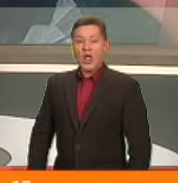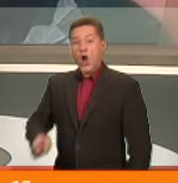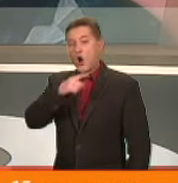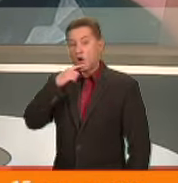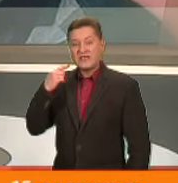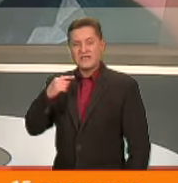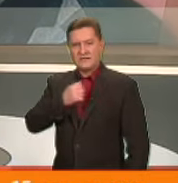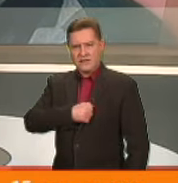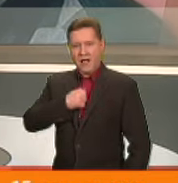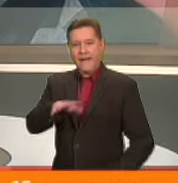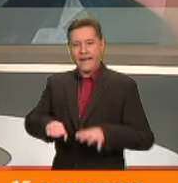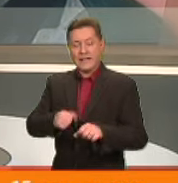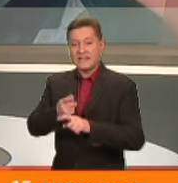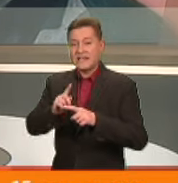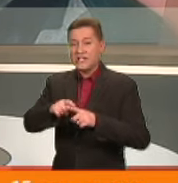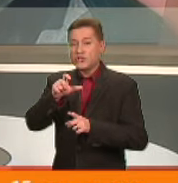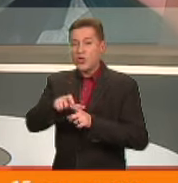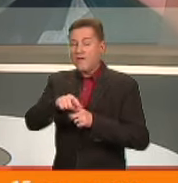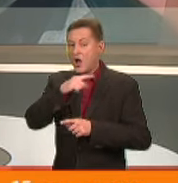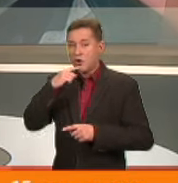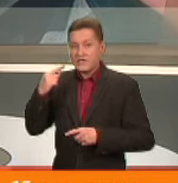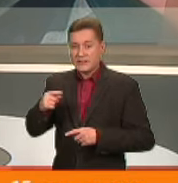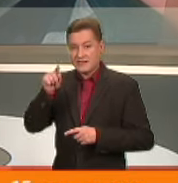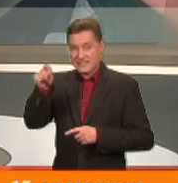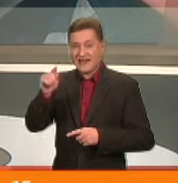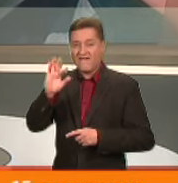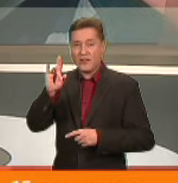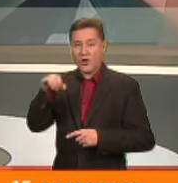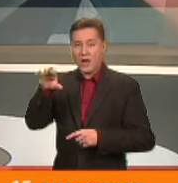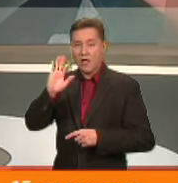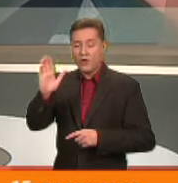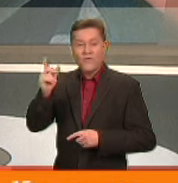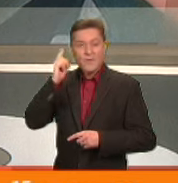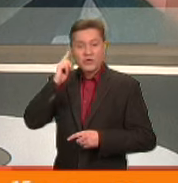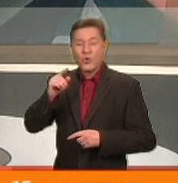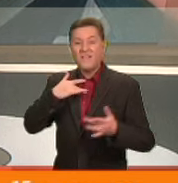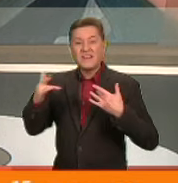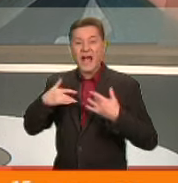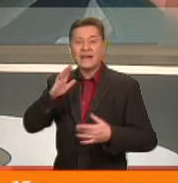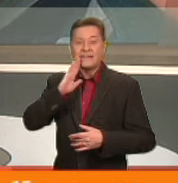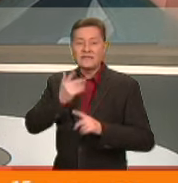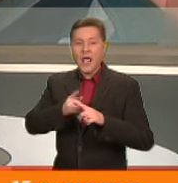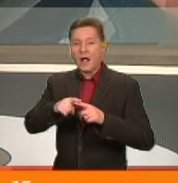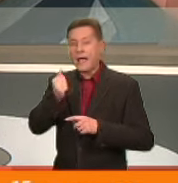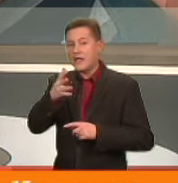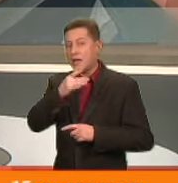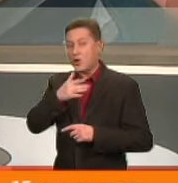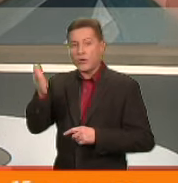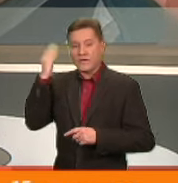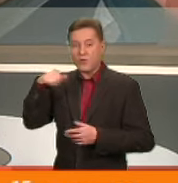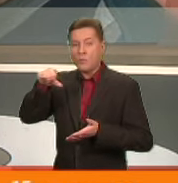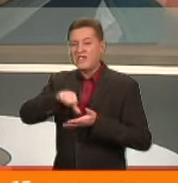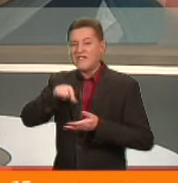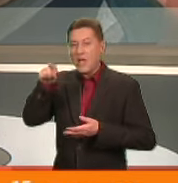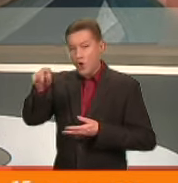Російська агресія. Ці слова російський правдоруб Володимир Виноградов почує від артистки, яка лише кілька років тому представляла